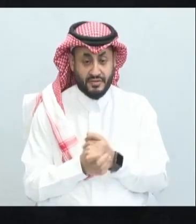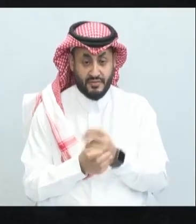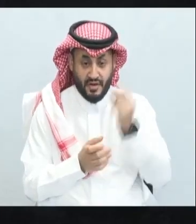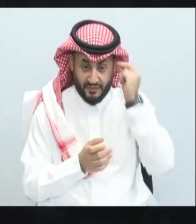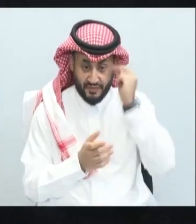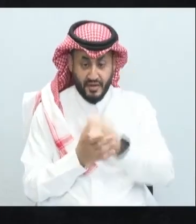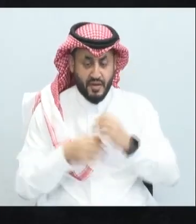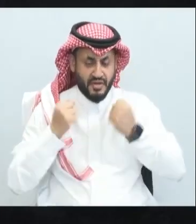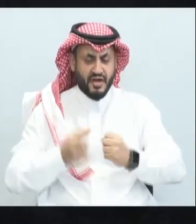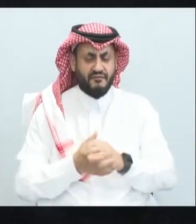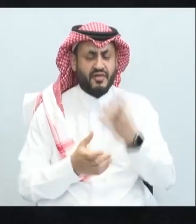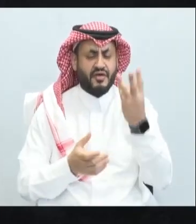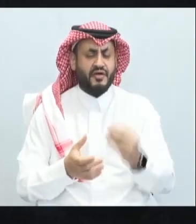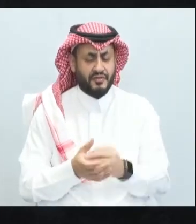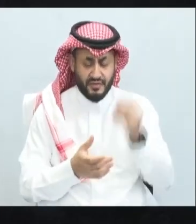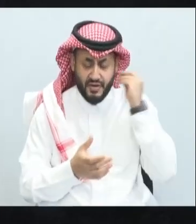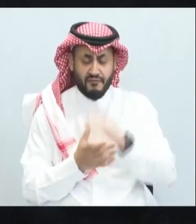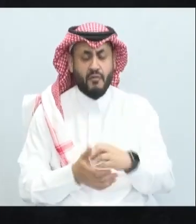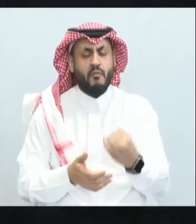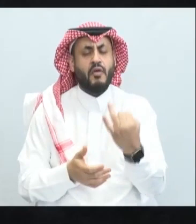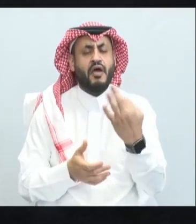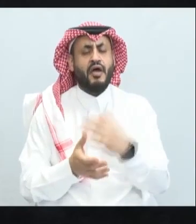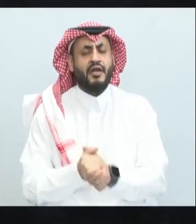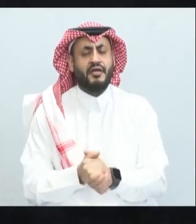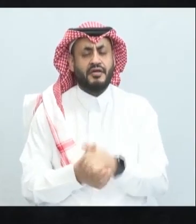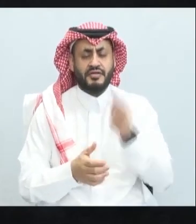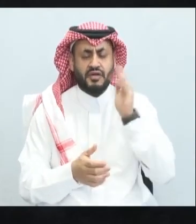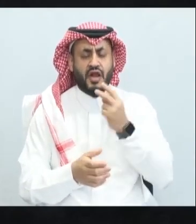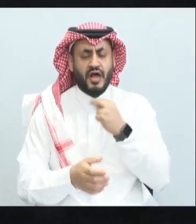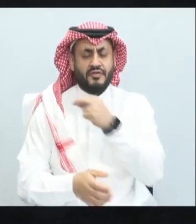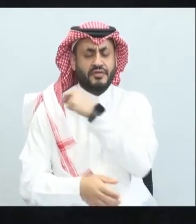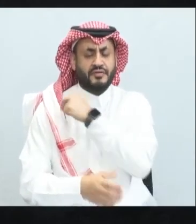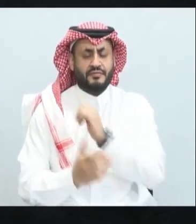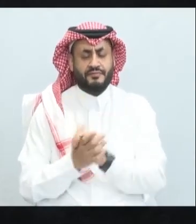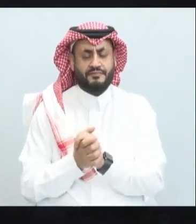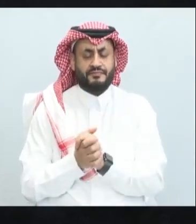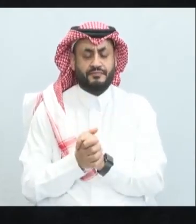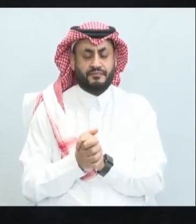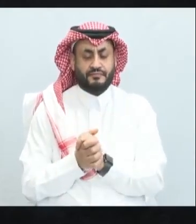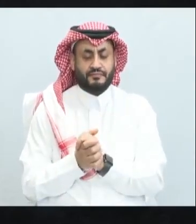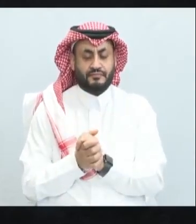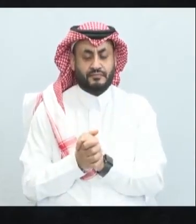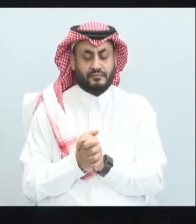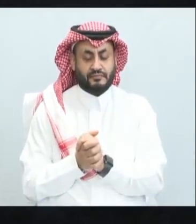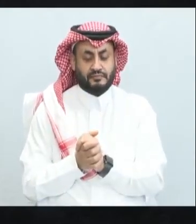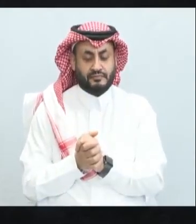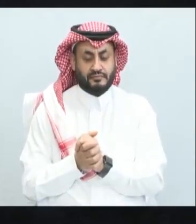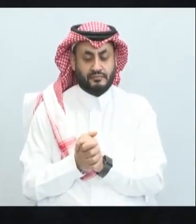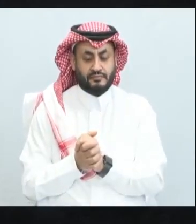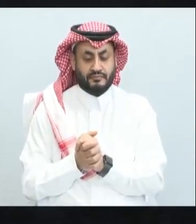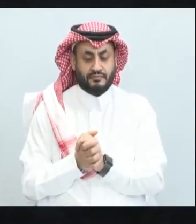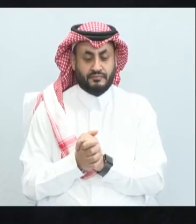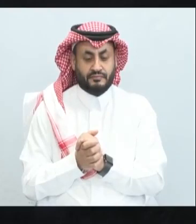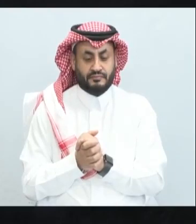وان يدرك ان هناك صلوات اخرى غير سن رواتب وغير ايضا صلاه الوتر وايضا